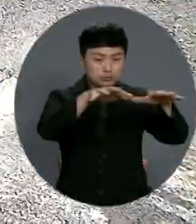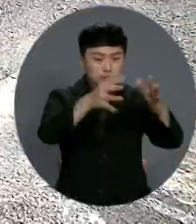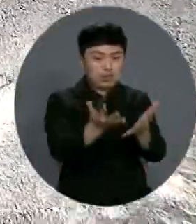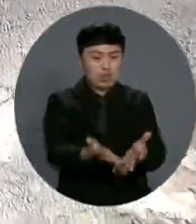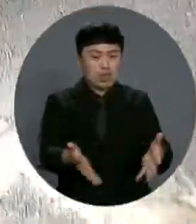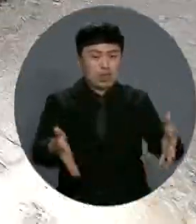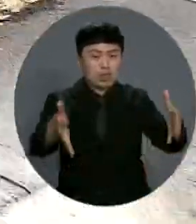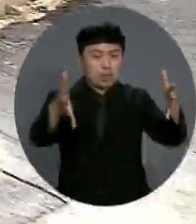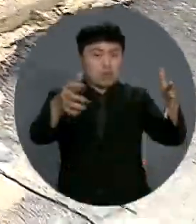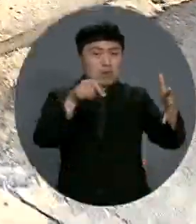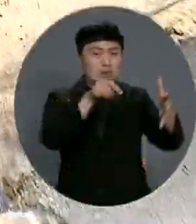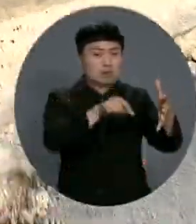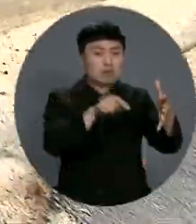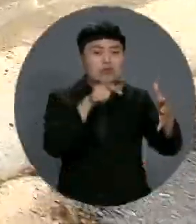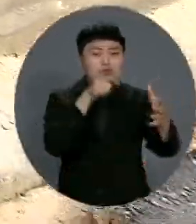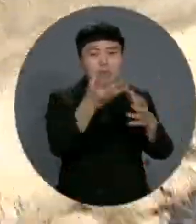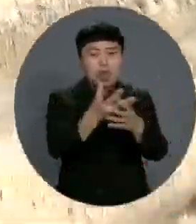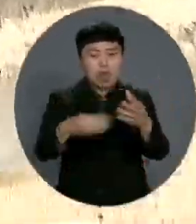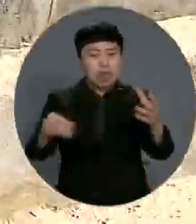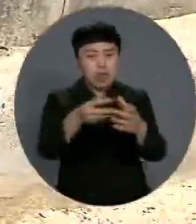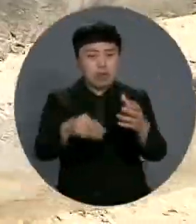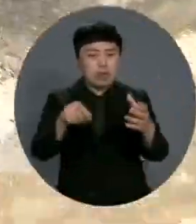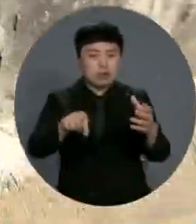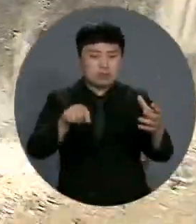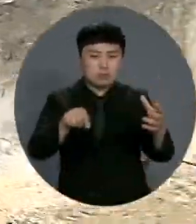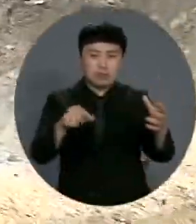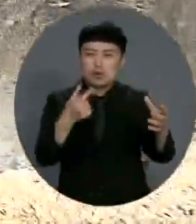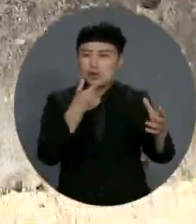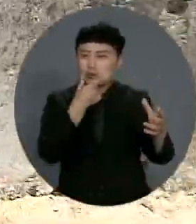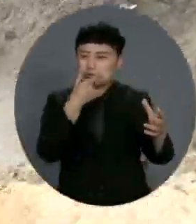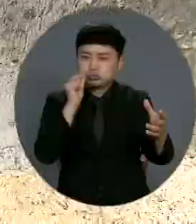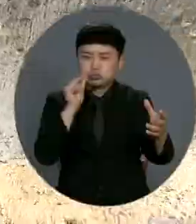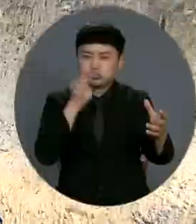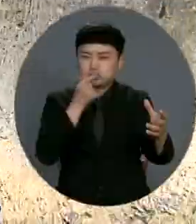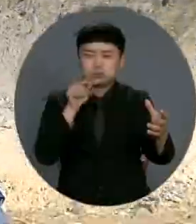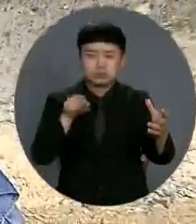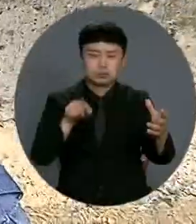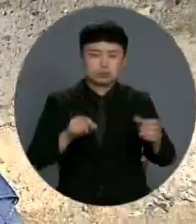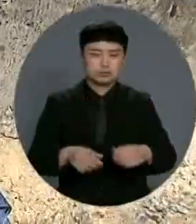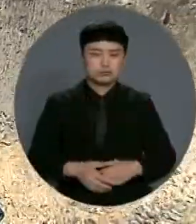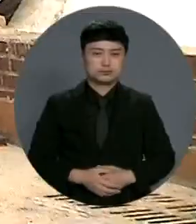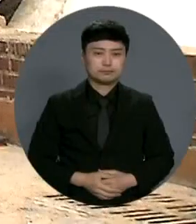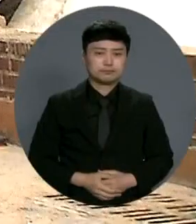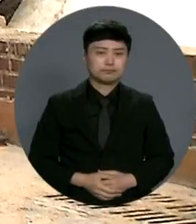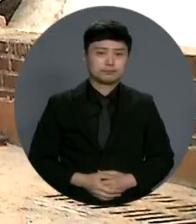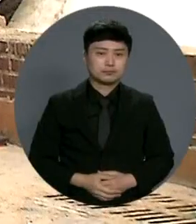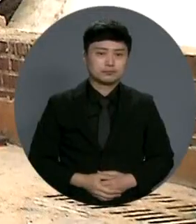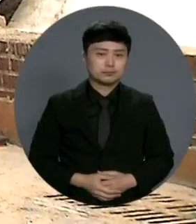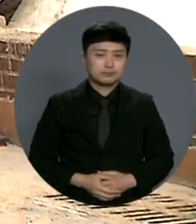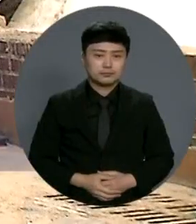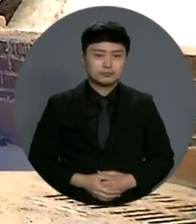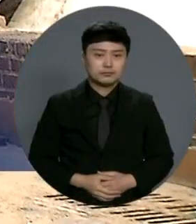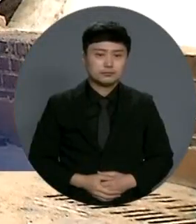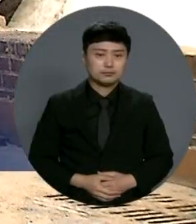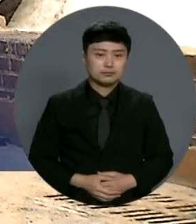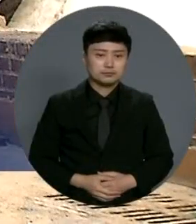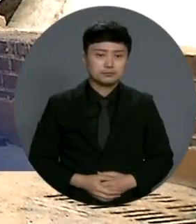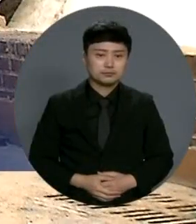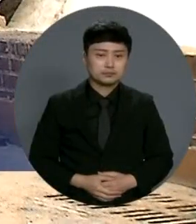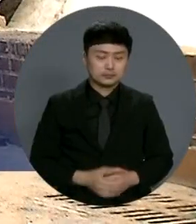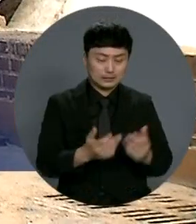곳에 담아두는 심사진화 배수시설의 규모가 적절했는지도 의문이라고 지적했습니다 원천적으로